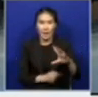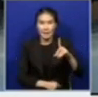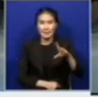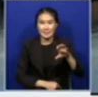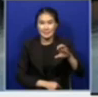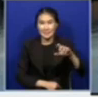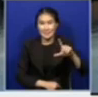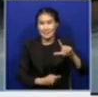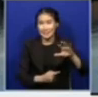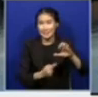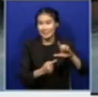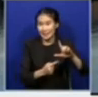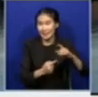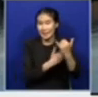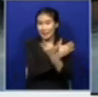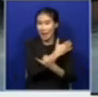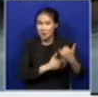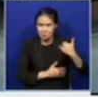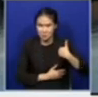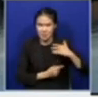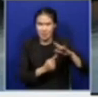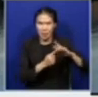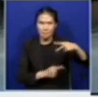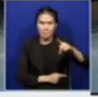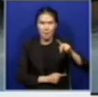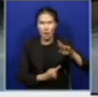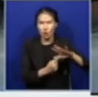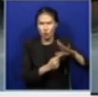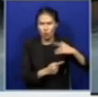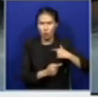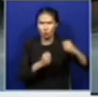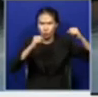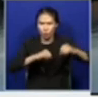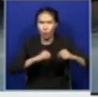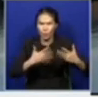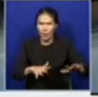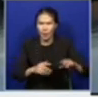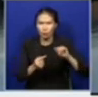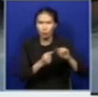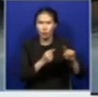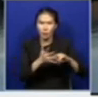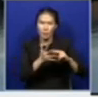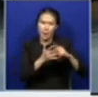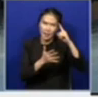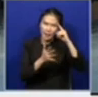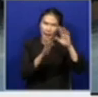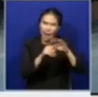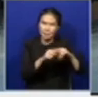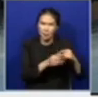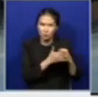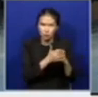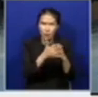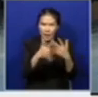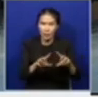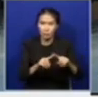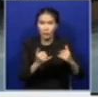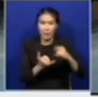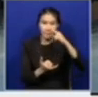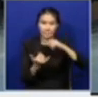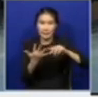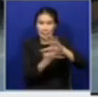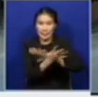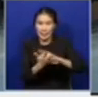ทางการค้า FTA กับไทยทั้งในระดับทวิภาคีแล้วก็ระดับภูมิภาคีถึงประเทศละ3ฉบับแล้วค่ะประเท